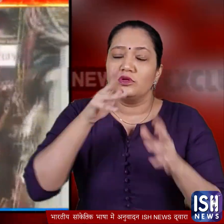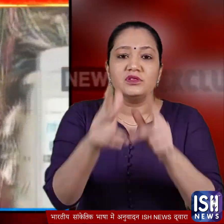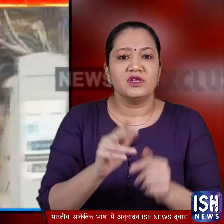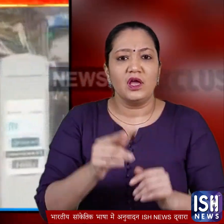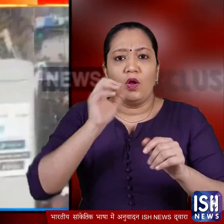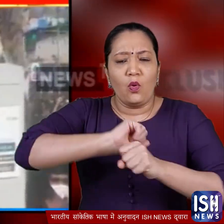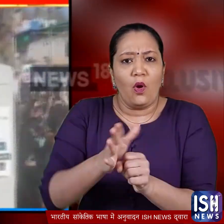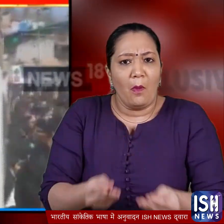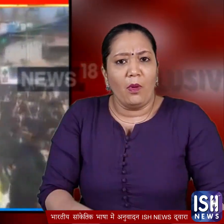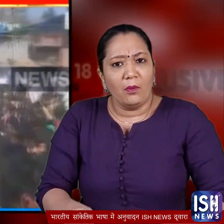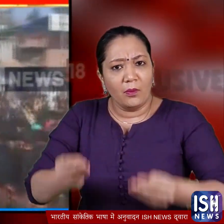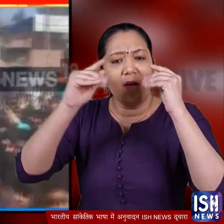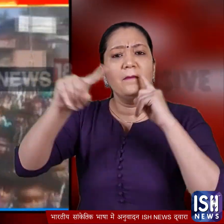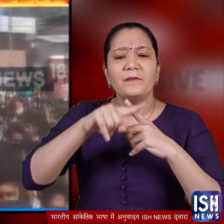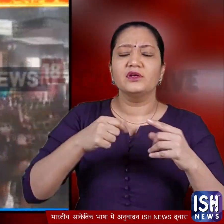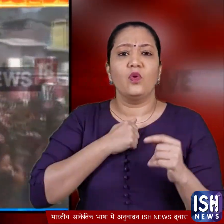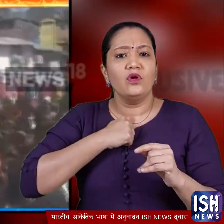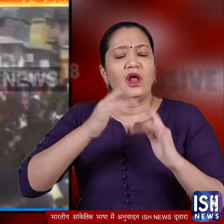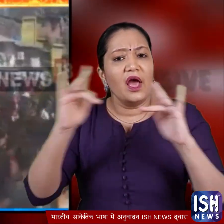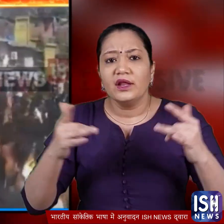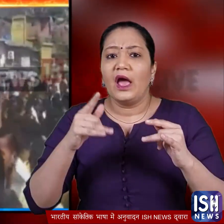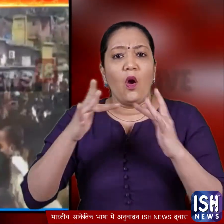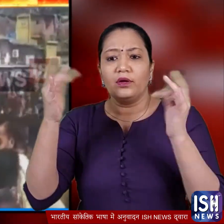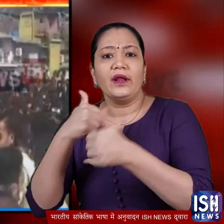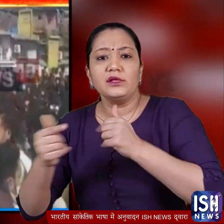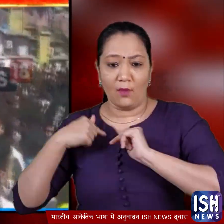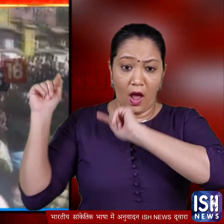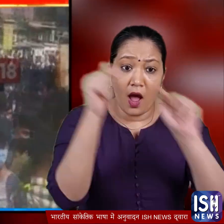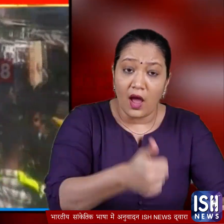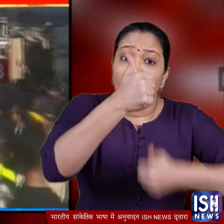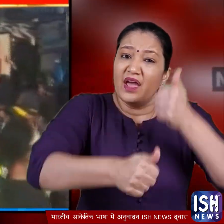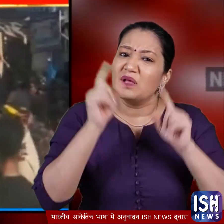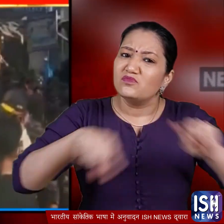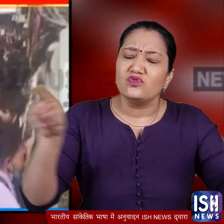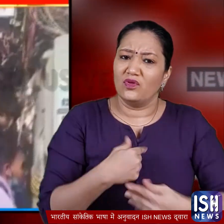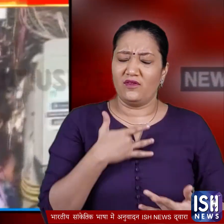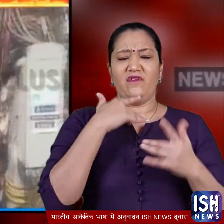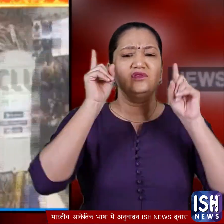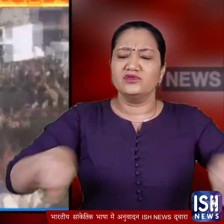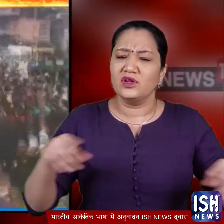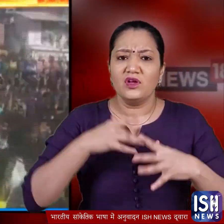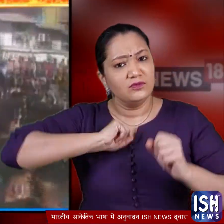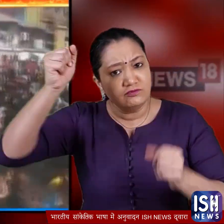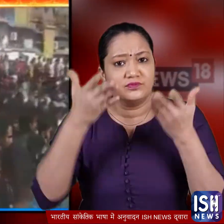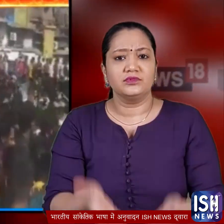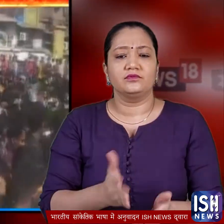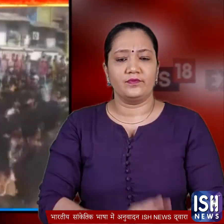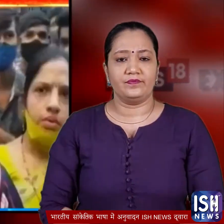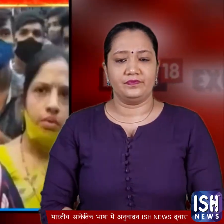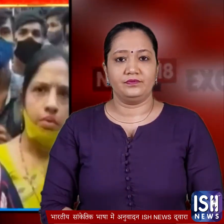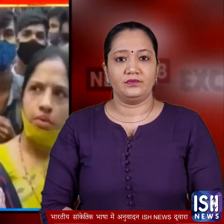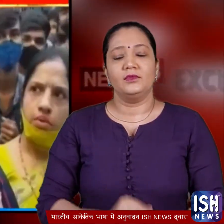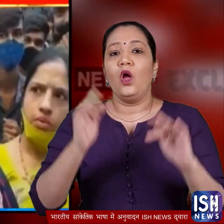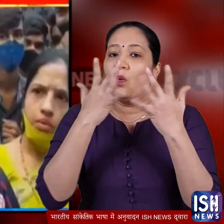छात्रों ने आरोप लगाया कि बढ़ते कोरोना मामलों के बावजूद उनकी परीक्षा ऑफलाइन कराने पर प्रशासन अड़ा है, जिसकी वजह से उन्हें ये प्रदर्शन करना